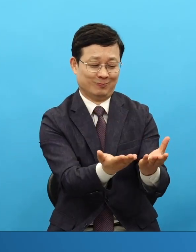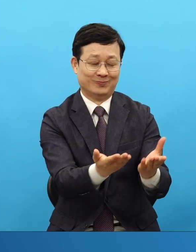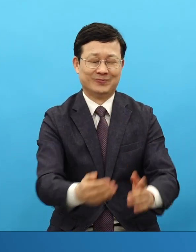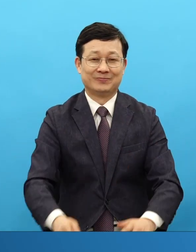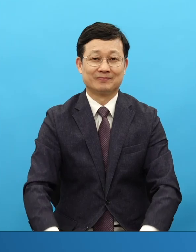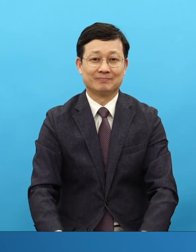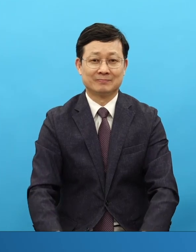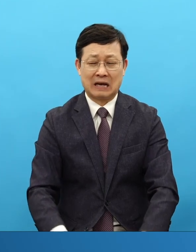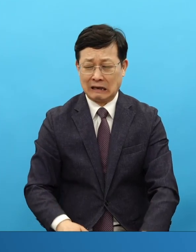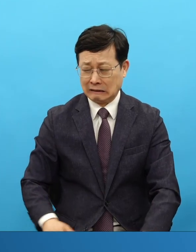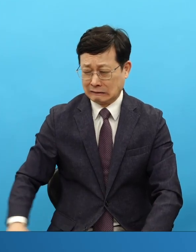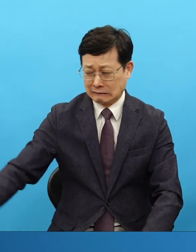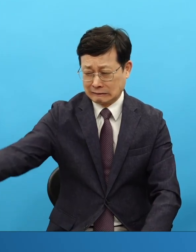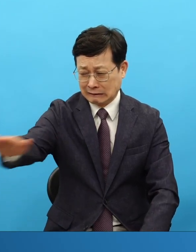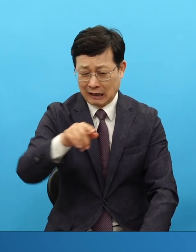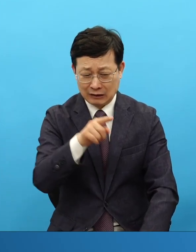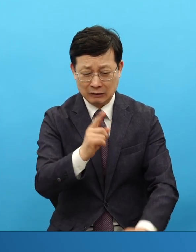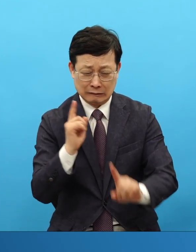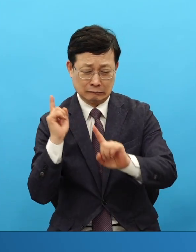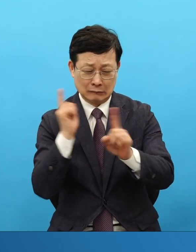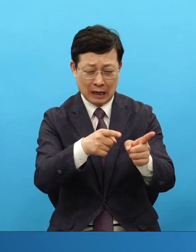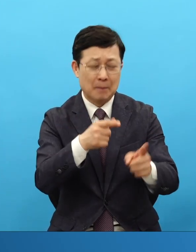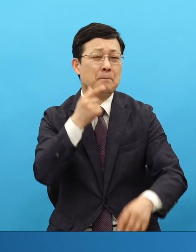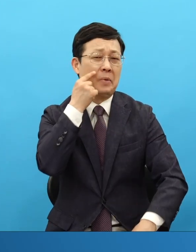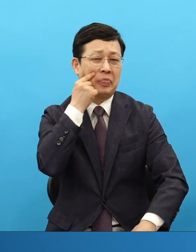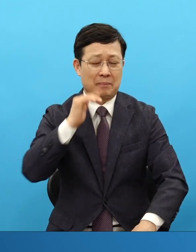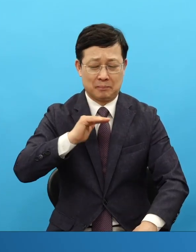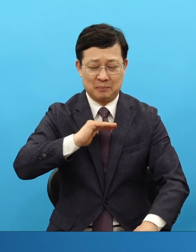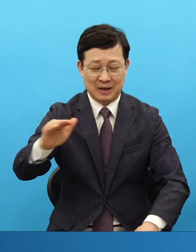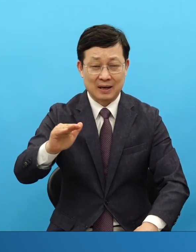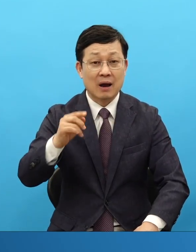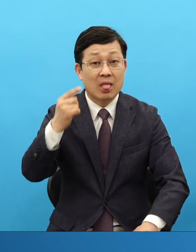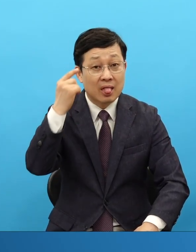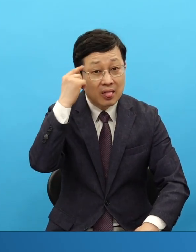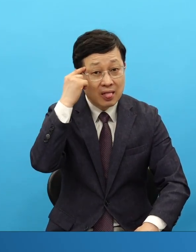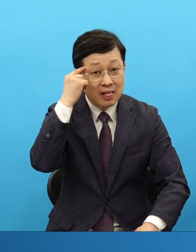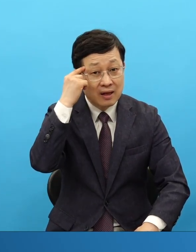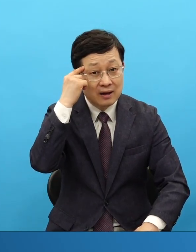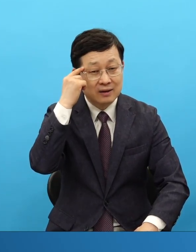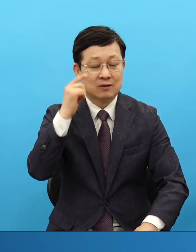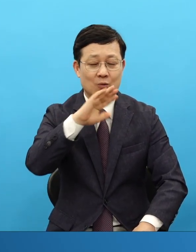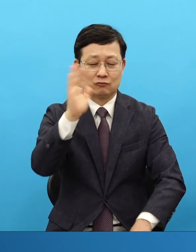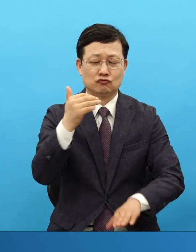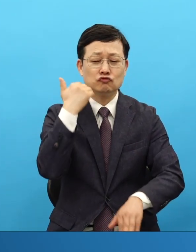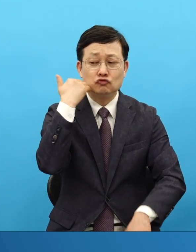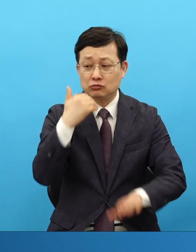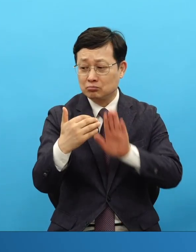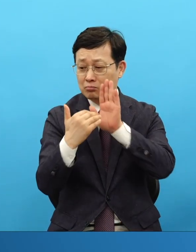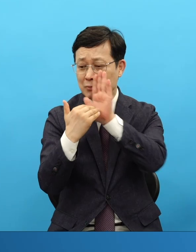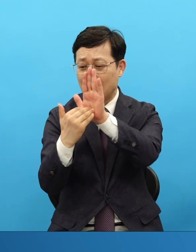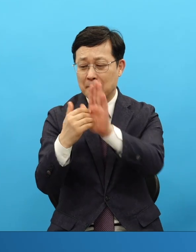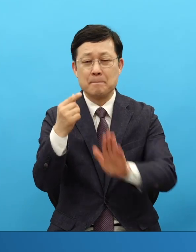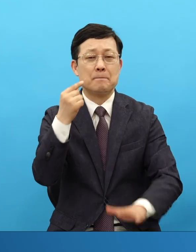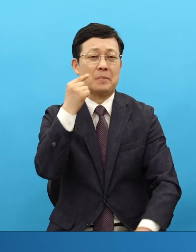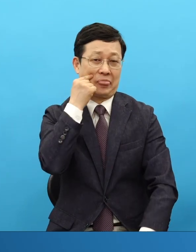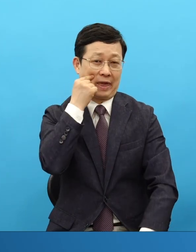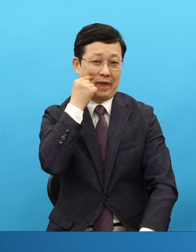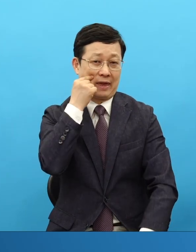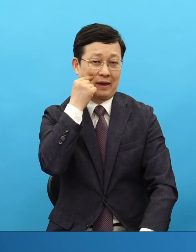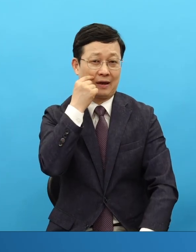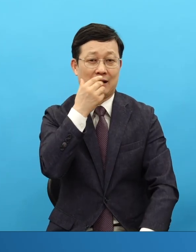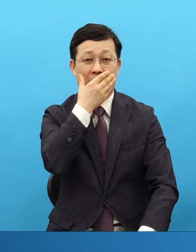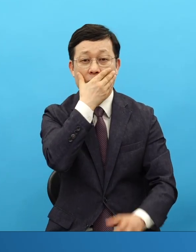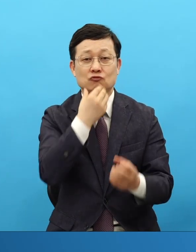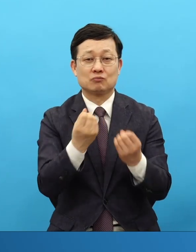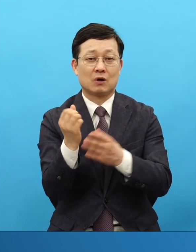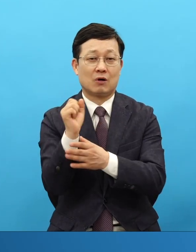아무도 너를 이기지 못할 것이다. No one will overcome you. 이런 축복을 약속을 했습니다. God has given these blessings.